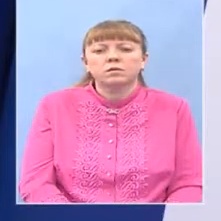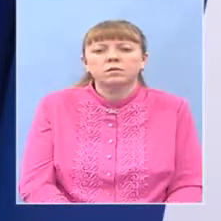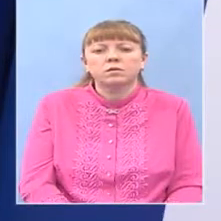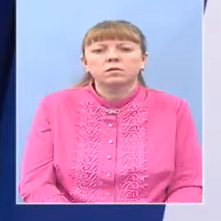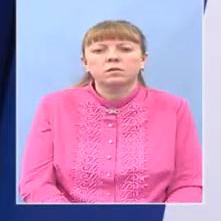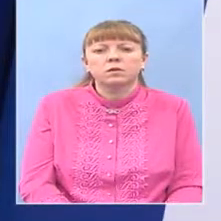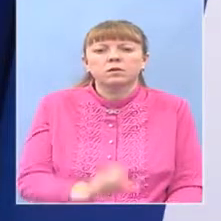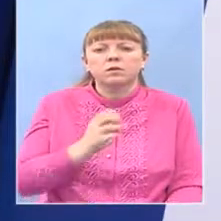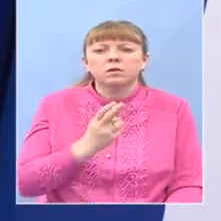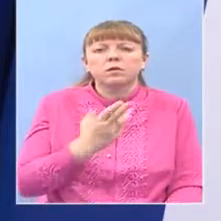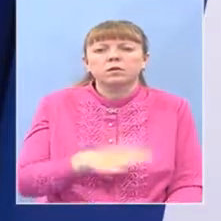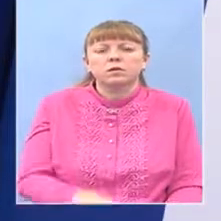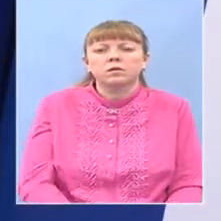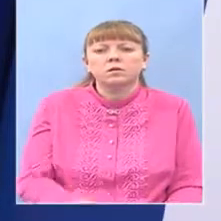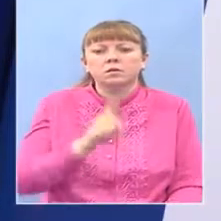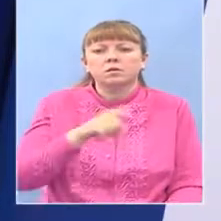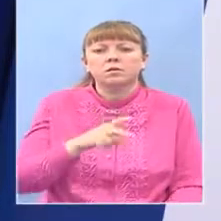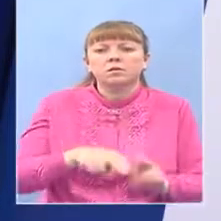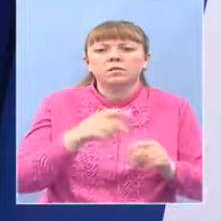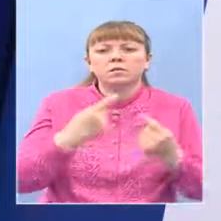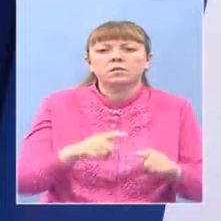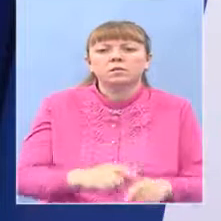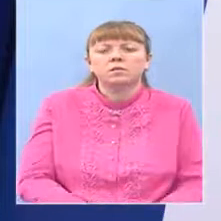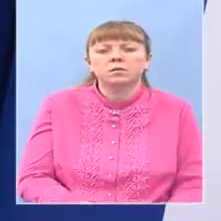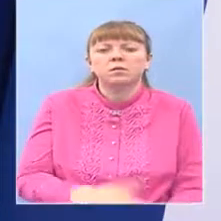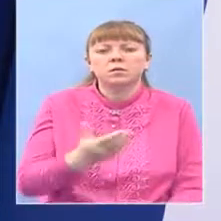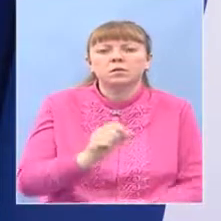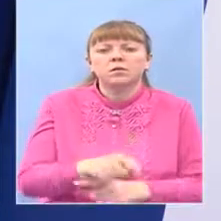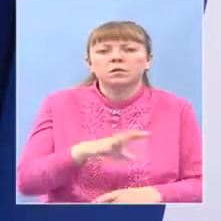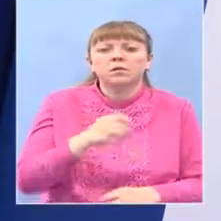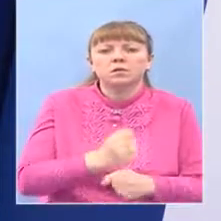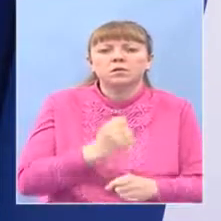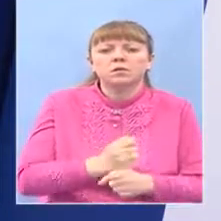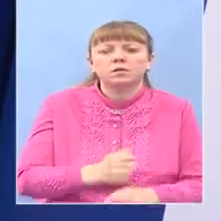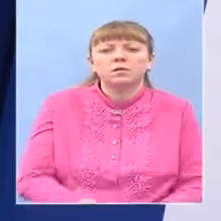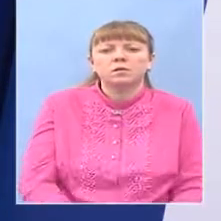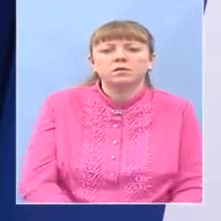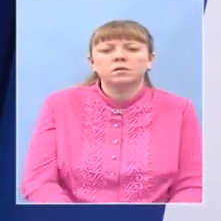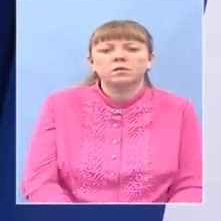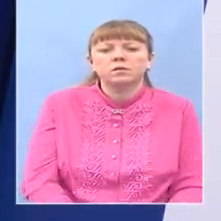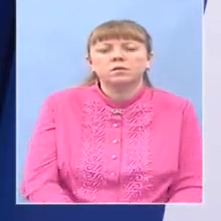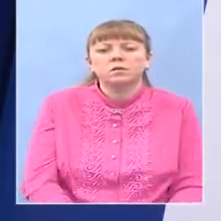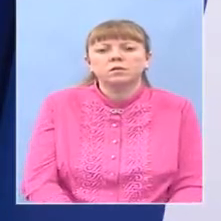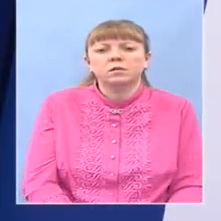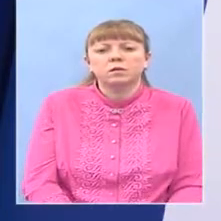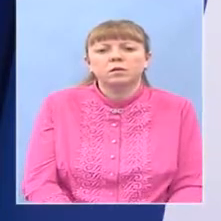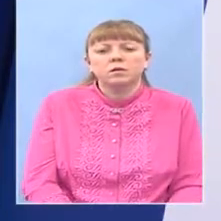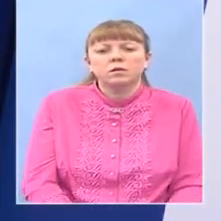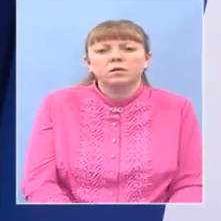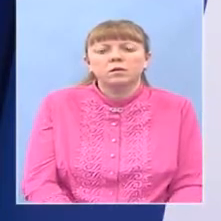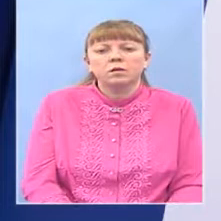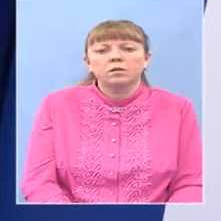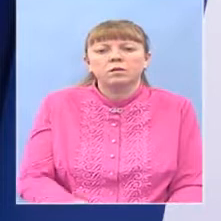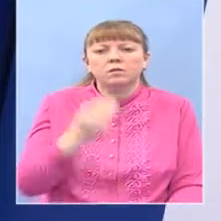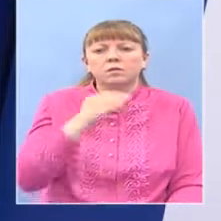построить дворец, вы же не будете строить что-то другое, да, вам что заказали, то вы и делаете, соответственно, и здесь так. Другое дело, насколько эффективен